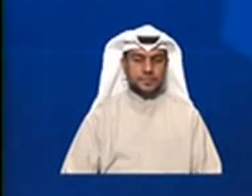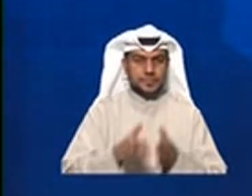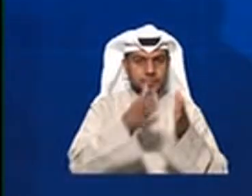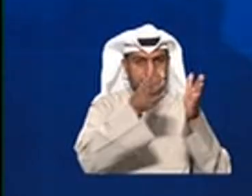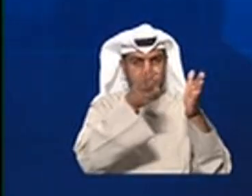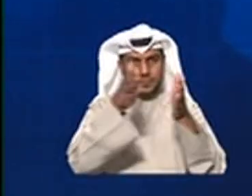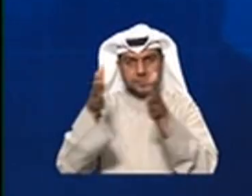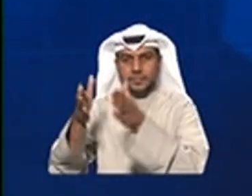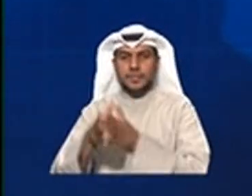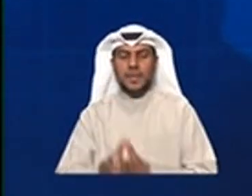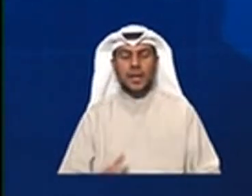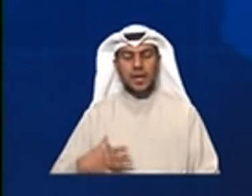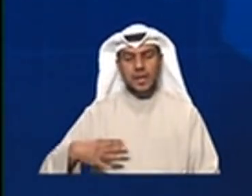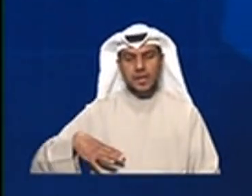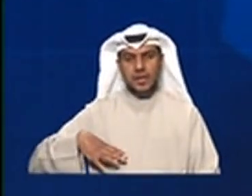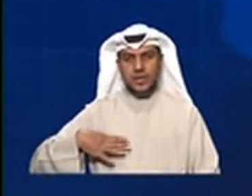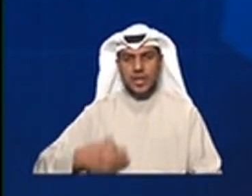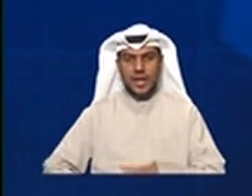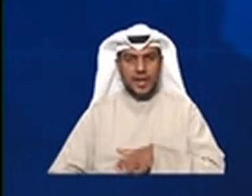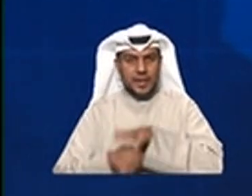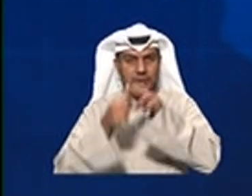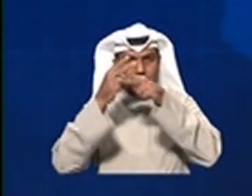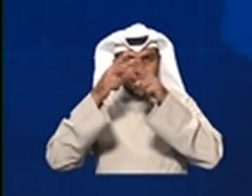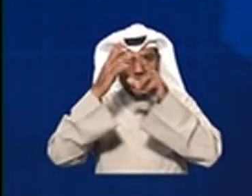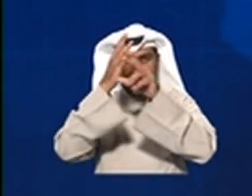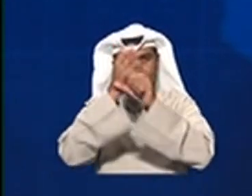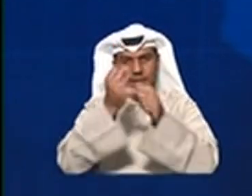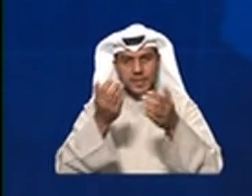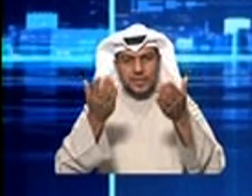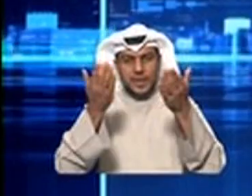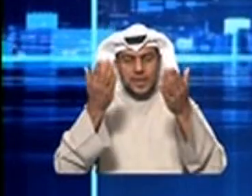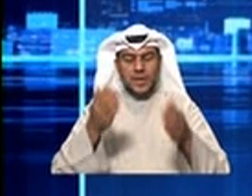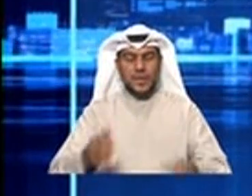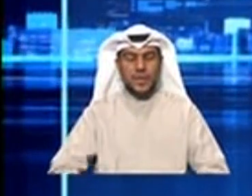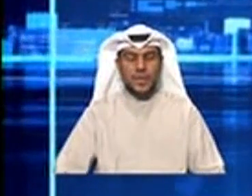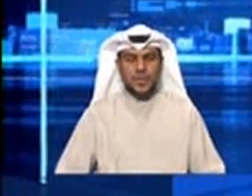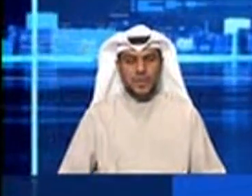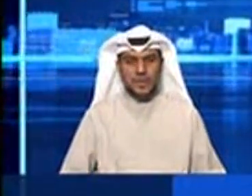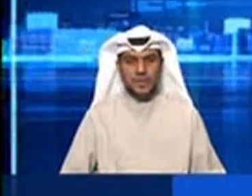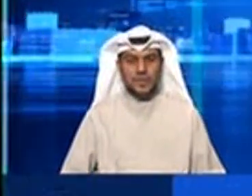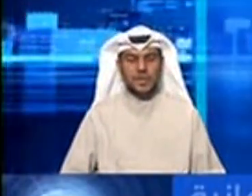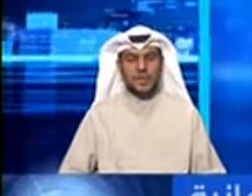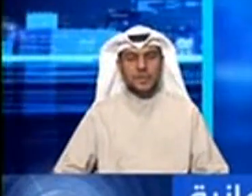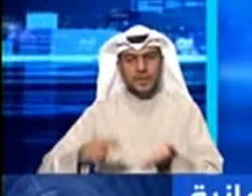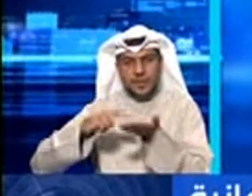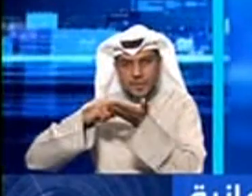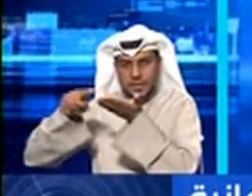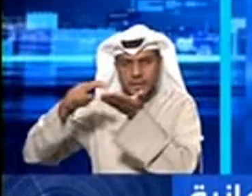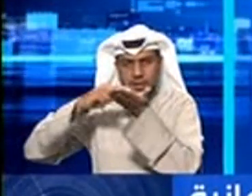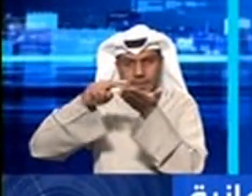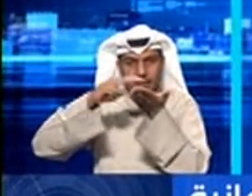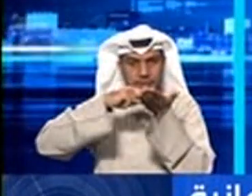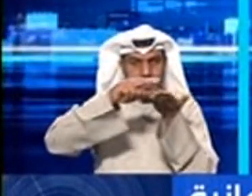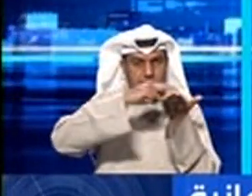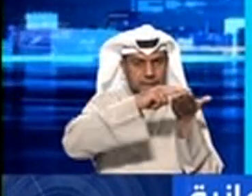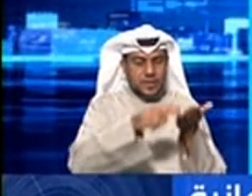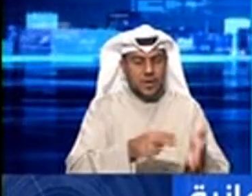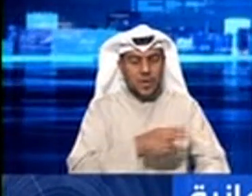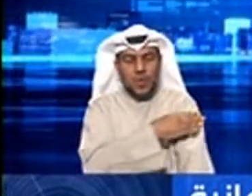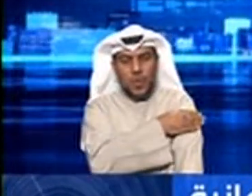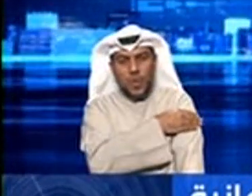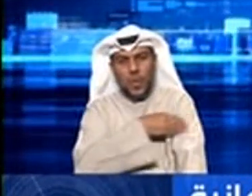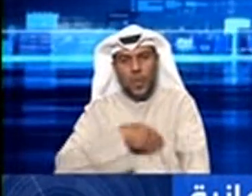بعث حضرة صاحب السمو أمير البلاد الشيخ نواف الأحمد الجابر الصباح حفظه الله ورعاه ببرقيات تهان إلى السادة أعضاء مجلس